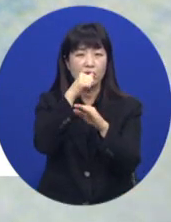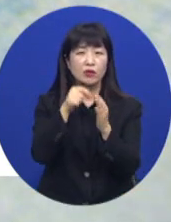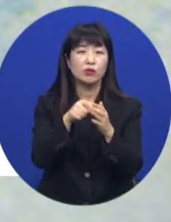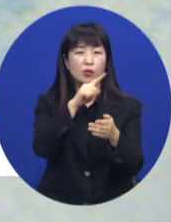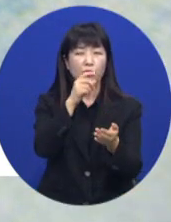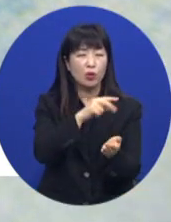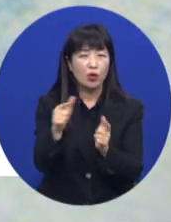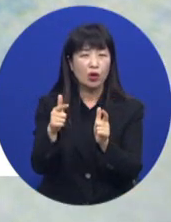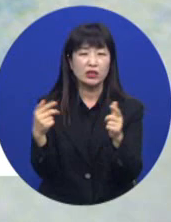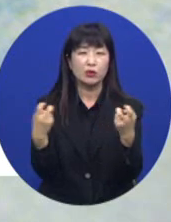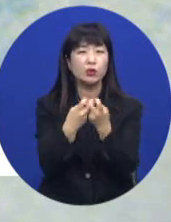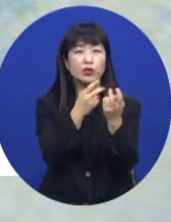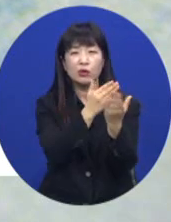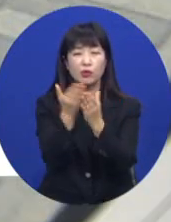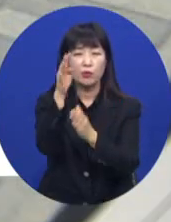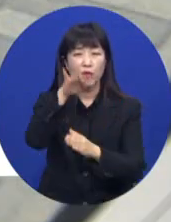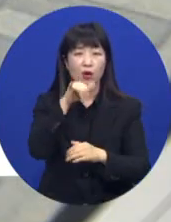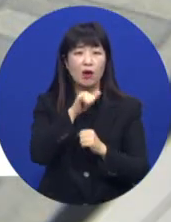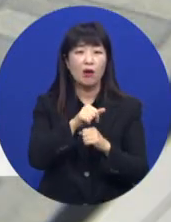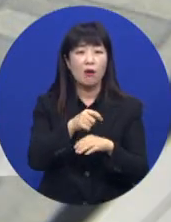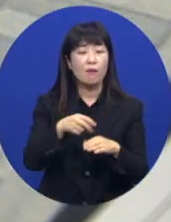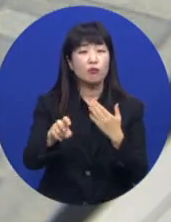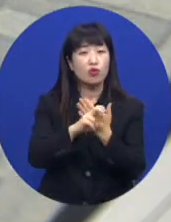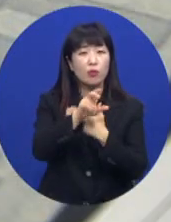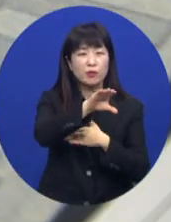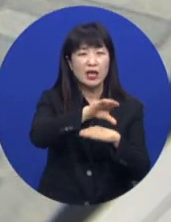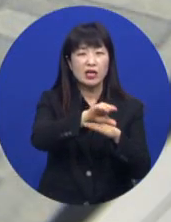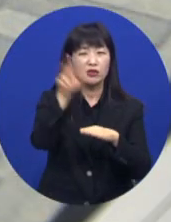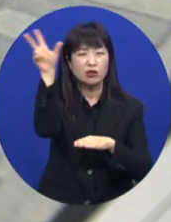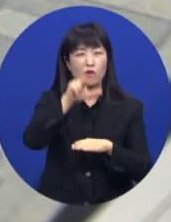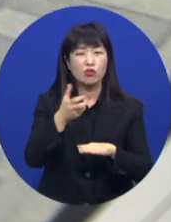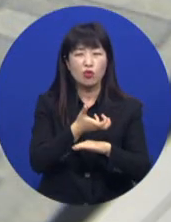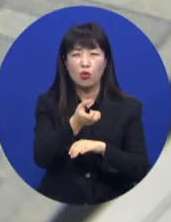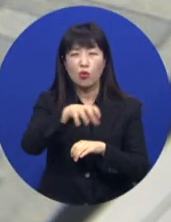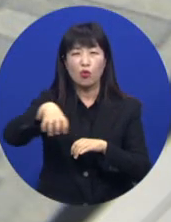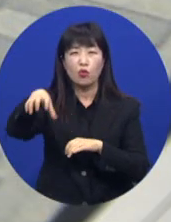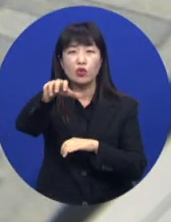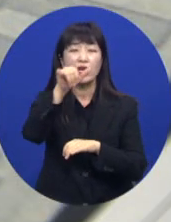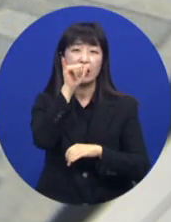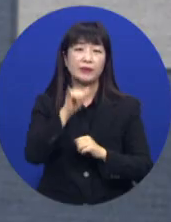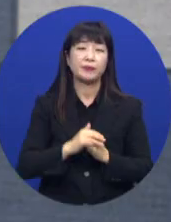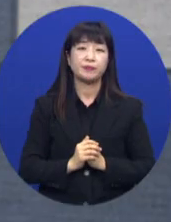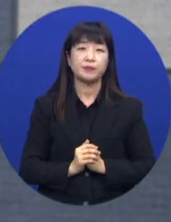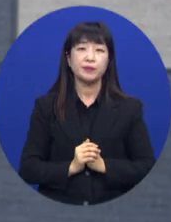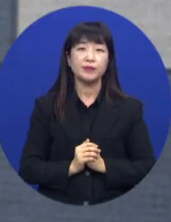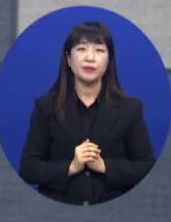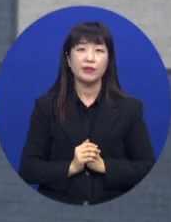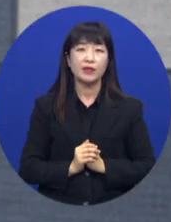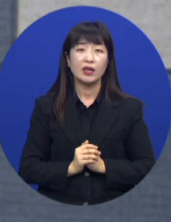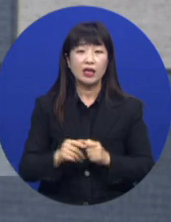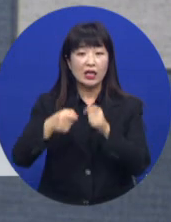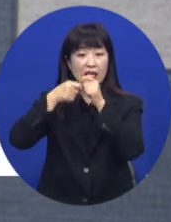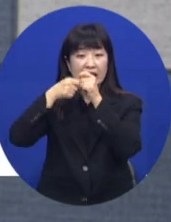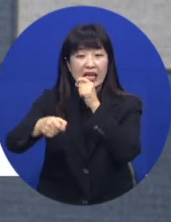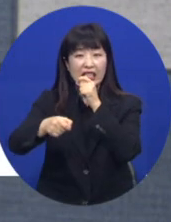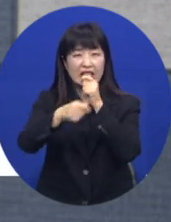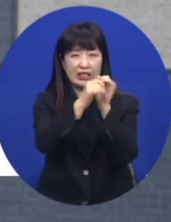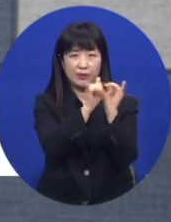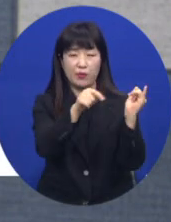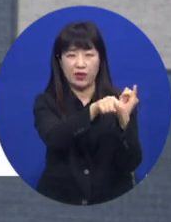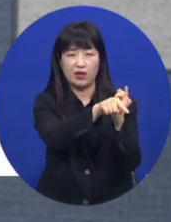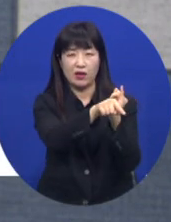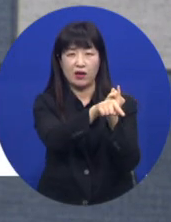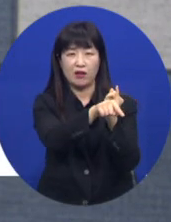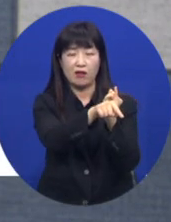있어 차량은 대포차로 국내 곳곳에 유통된 것으로 추정되고 있습니다. 그런 사기범들에 의해서